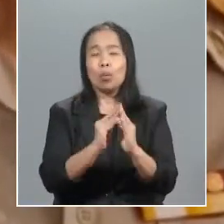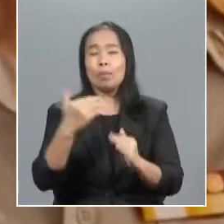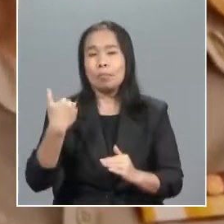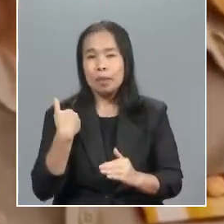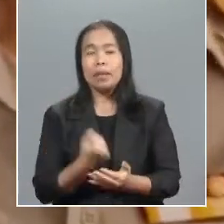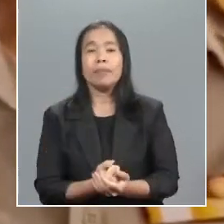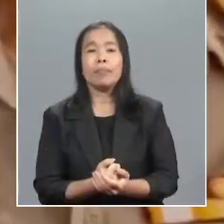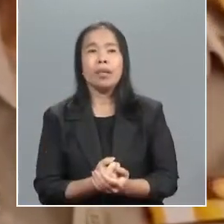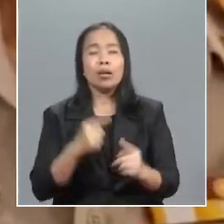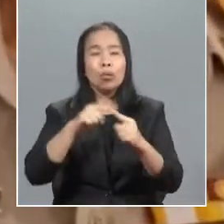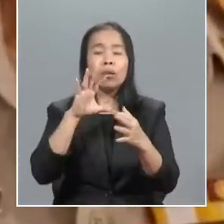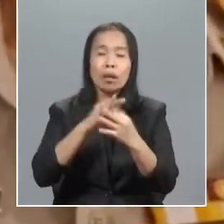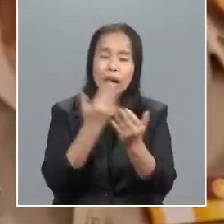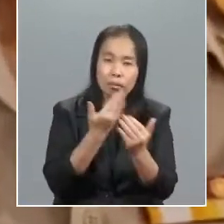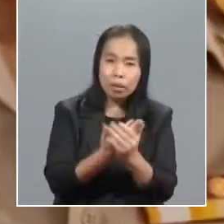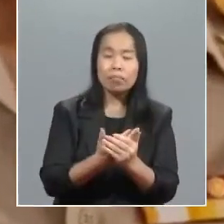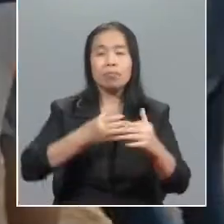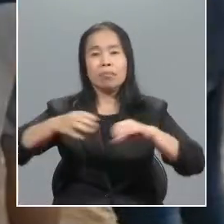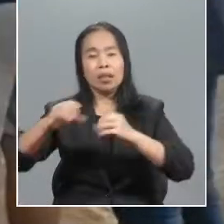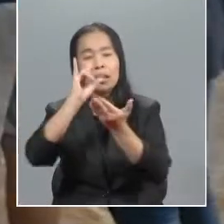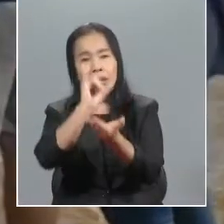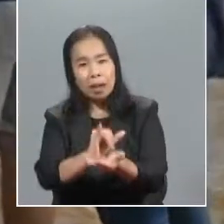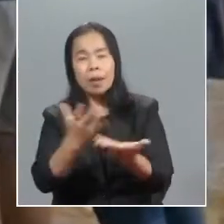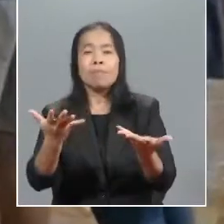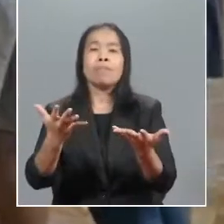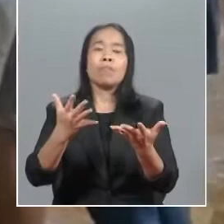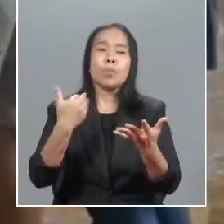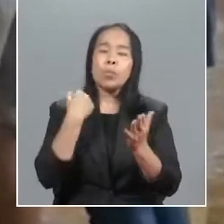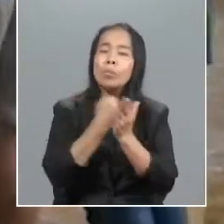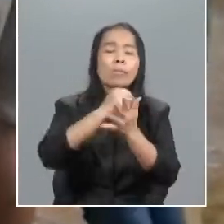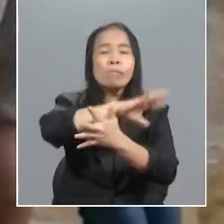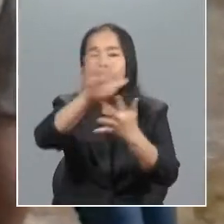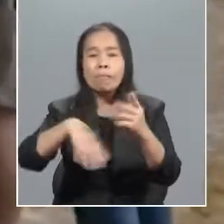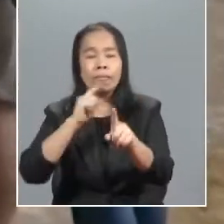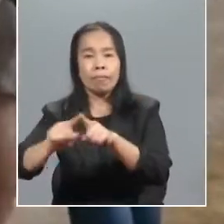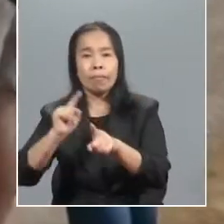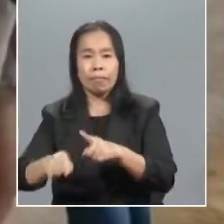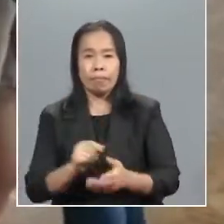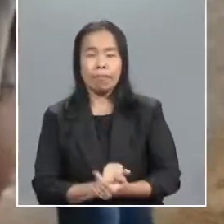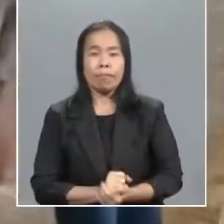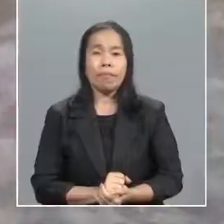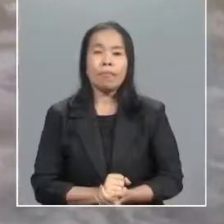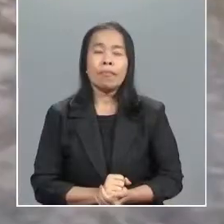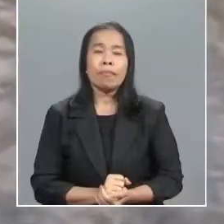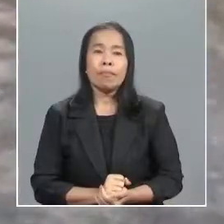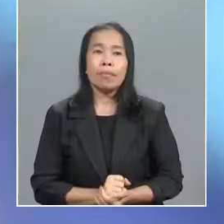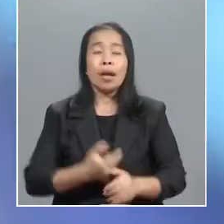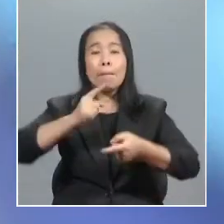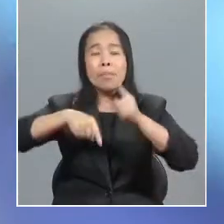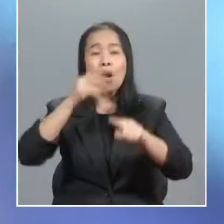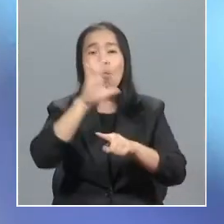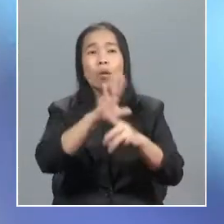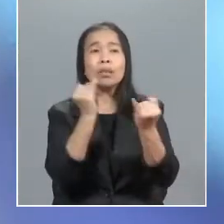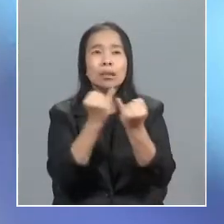ทั้งด้านการเงินการจัดงานศพรวมถึงความช่วยเหลือด้านอื่นๆด้วยส่วนเพื่อนของน้องปลื้มต่างก็เ